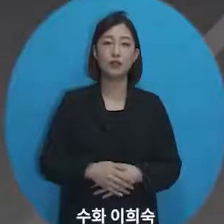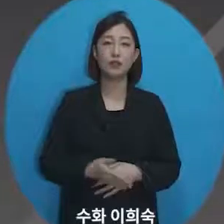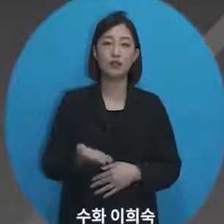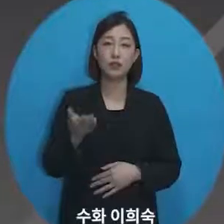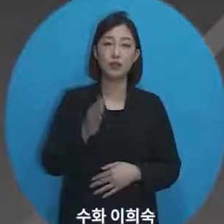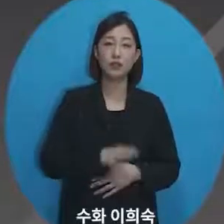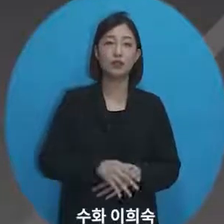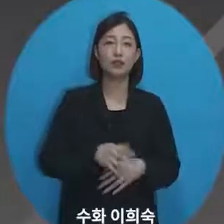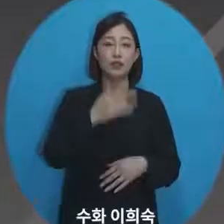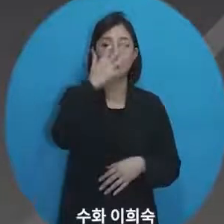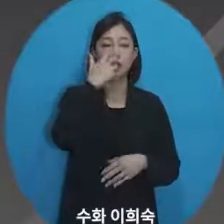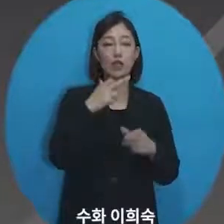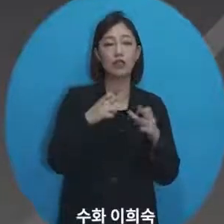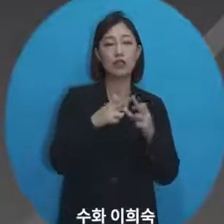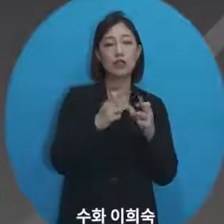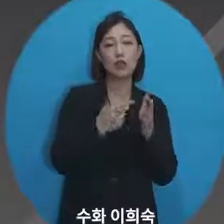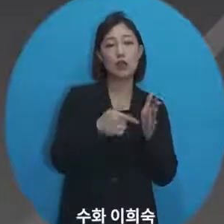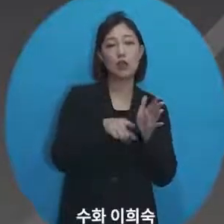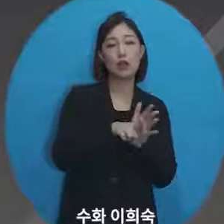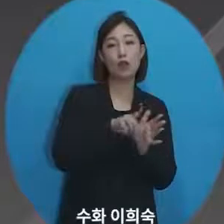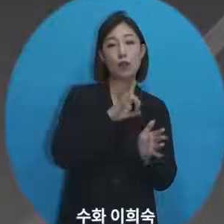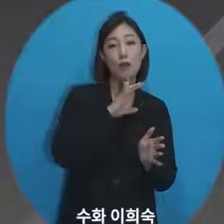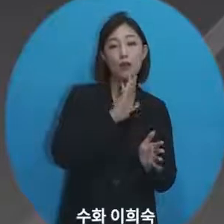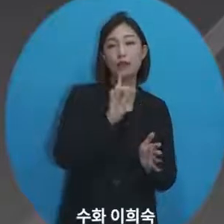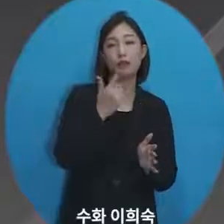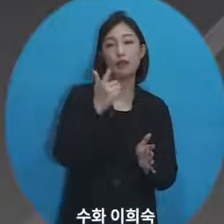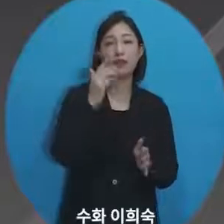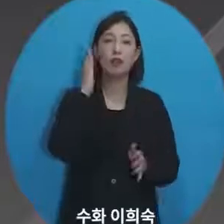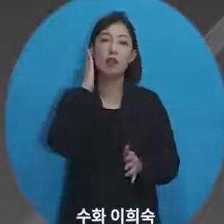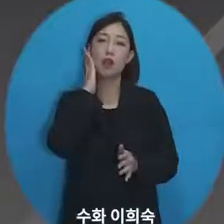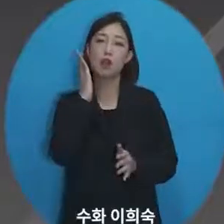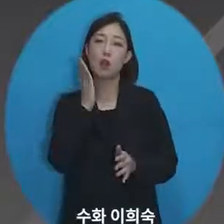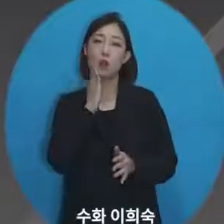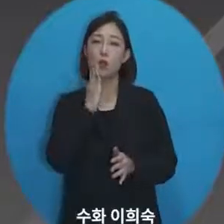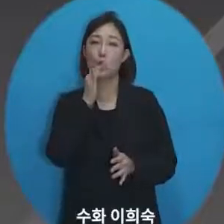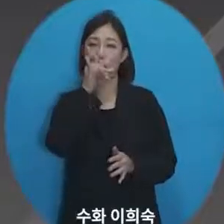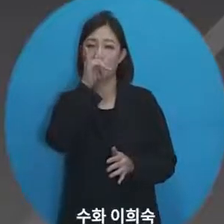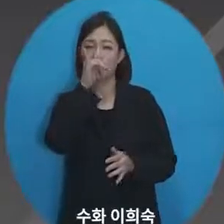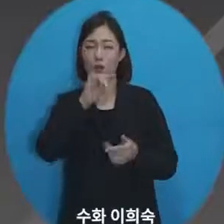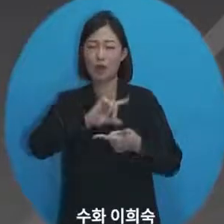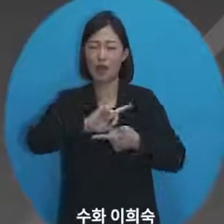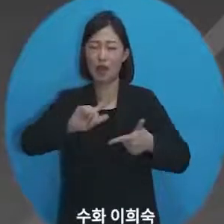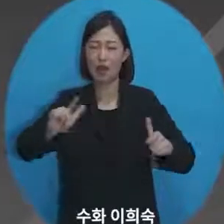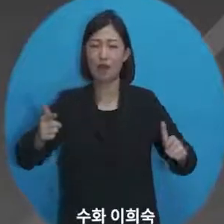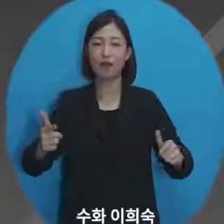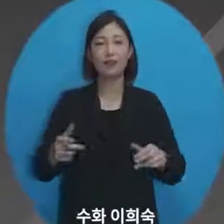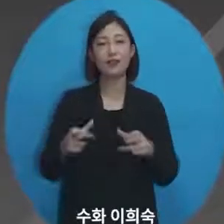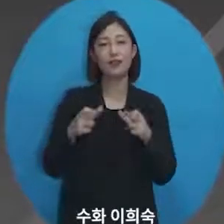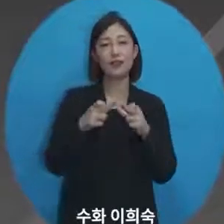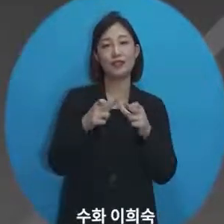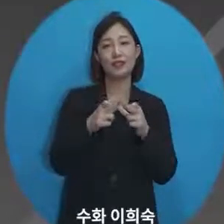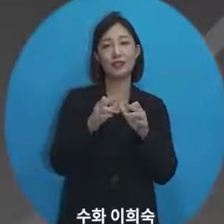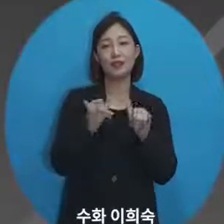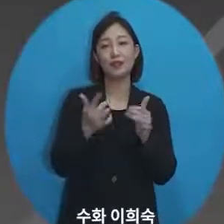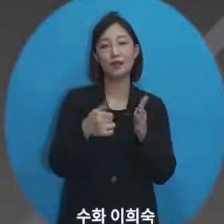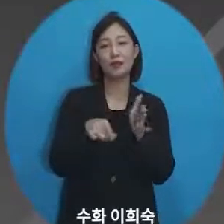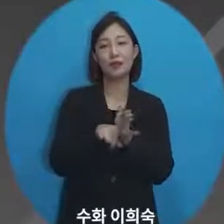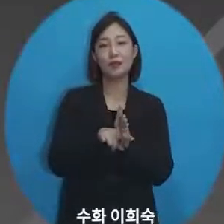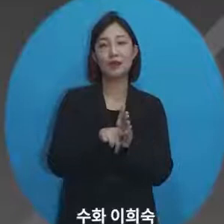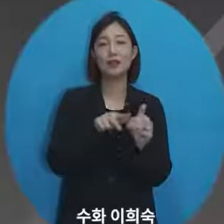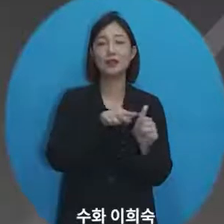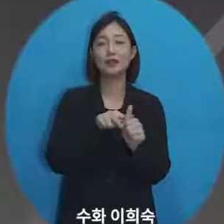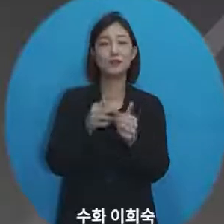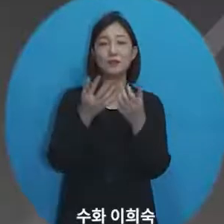청각, 촉각, 다양한 감각을 통한 보행 지원 안내가 중요한 것을 알 수가 있습니다.